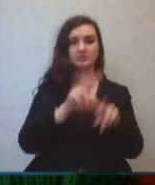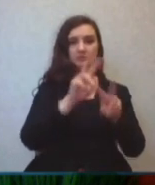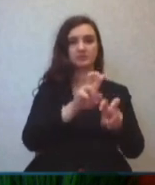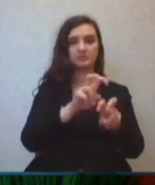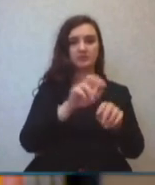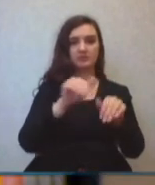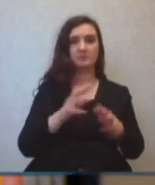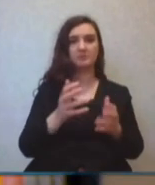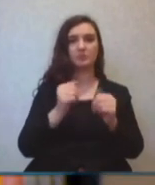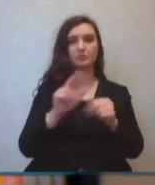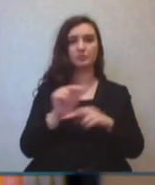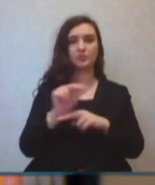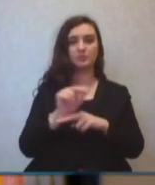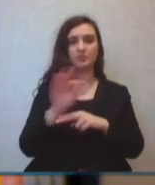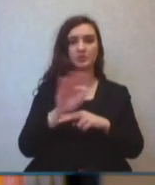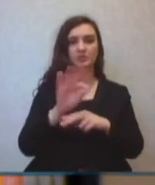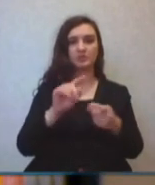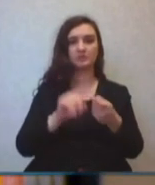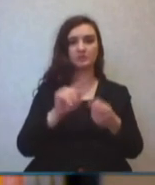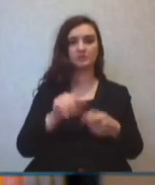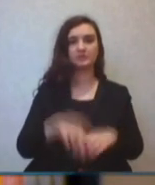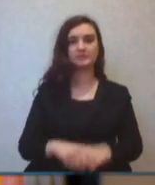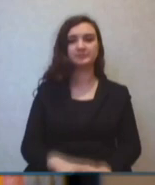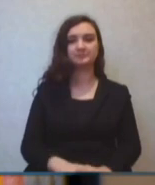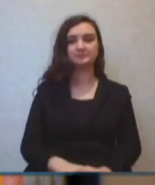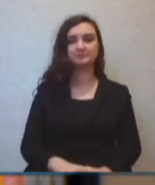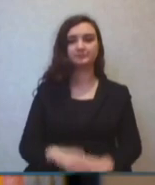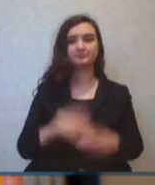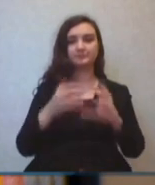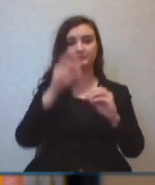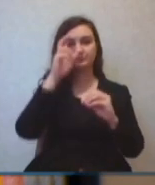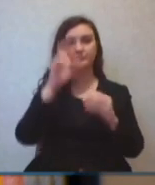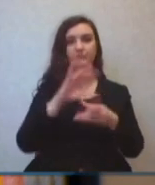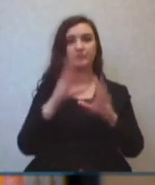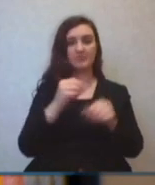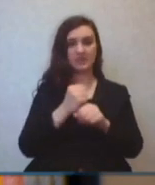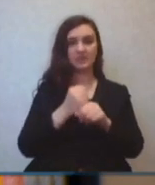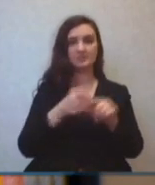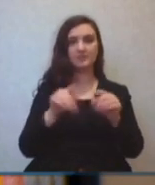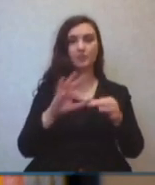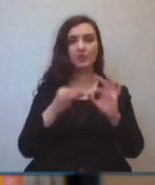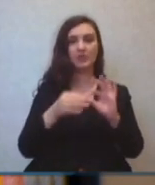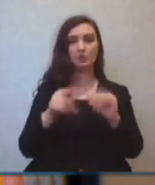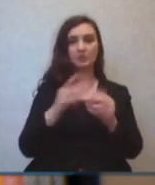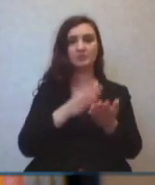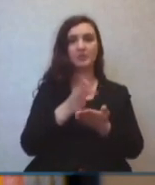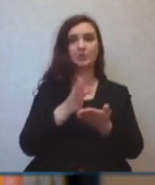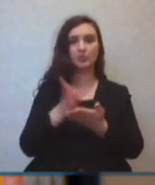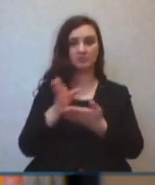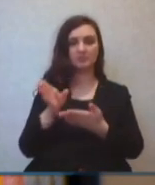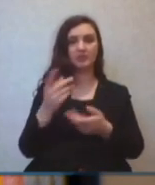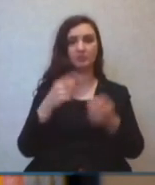მიიღოს გადაწყვეტილება მკურნალობის ტაქტიკასთან დაკავშირებით. და აღნიშნა, რომ სახელმწიფო აკეთებს ყველა ფერს ამ კონკრეტული